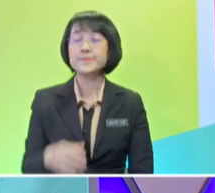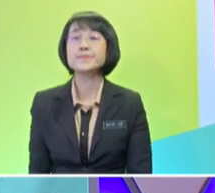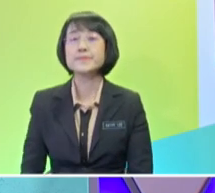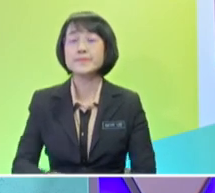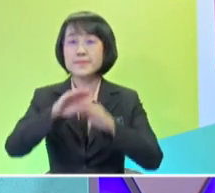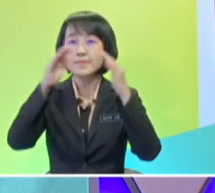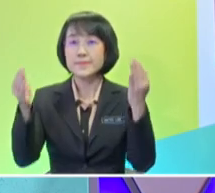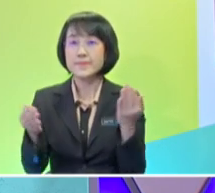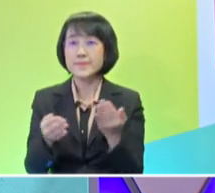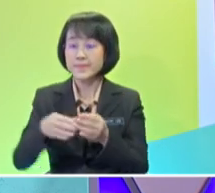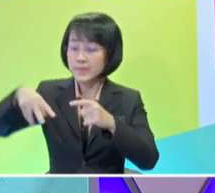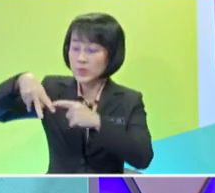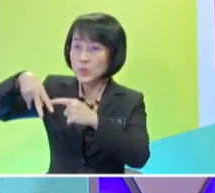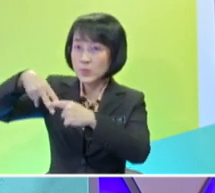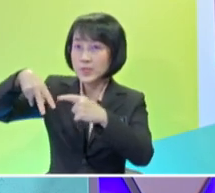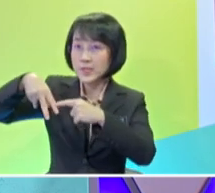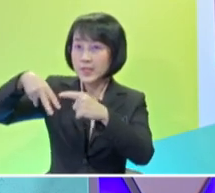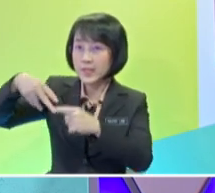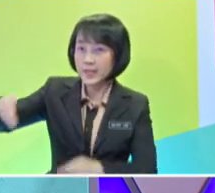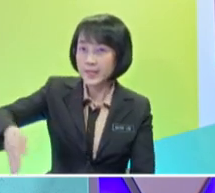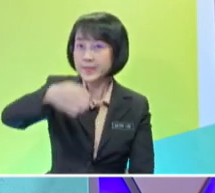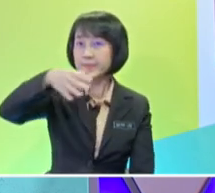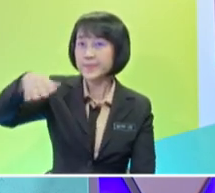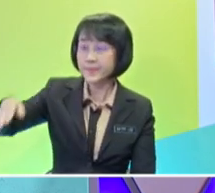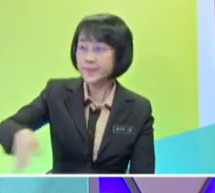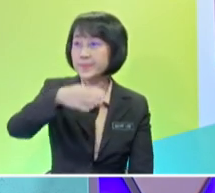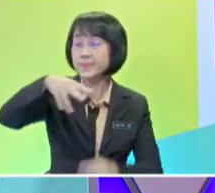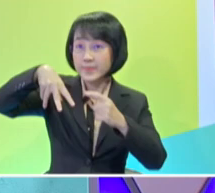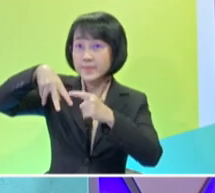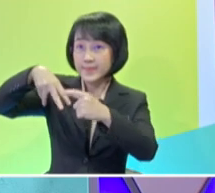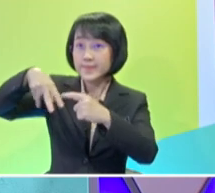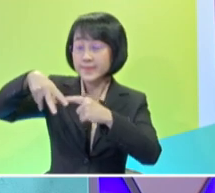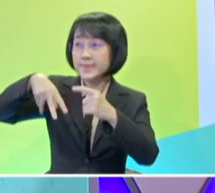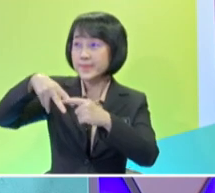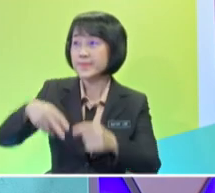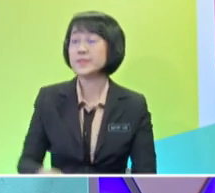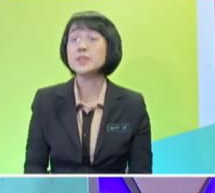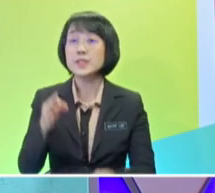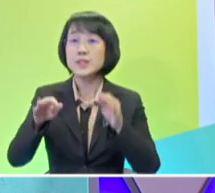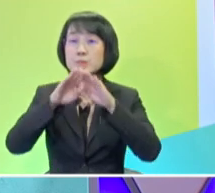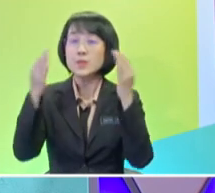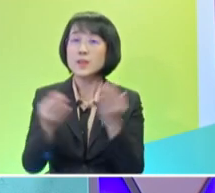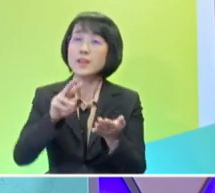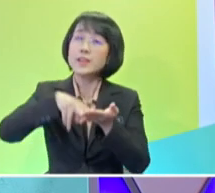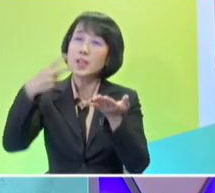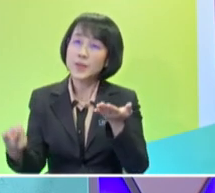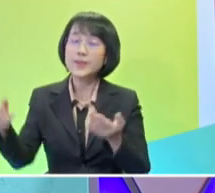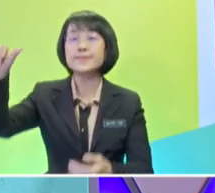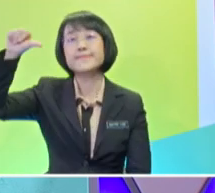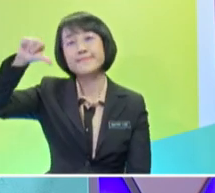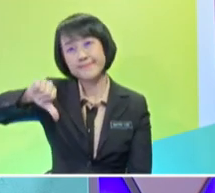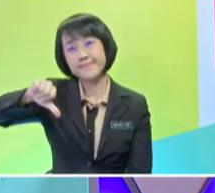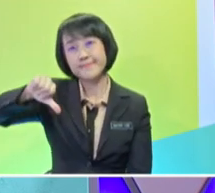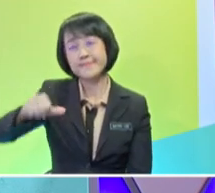ditimbang oleh pemain-pemain lain Jadi kalau bola ini dah jatuh maksudnya kalah lah rendah